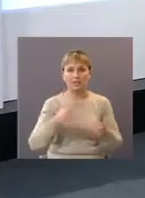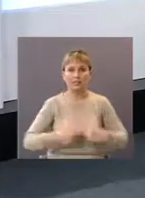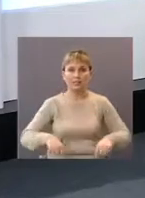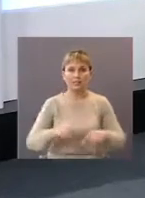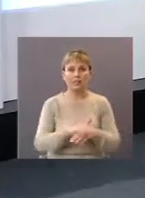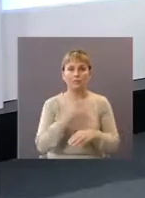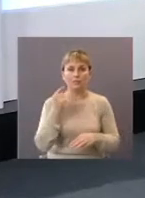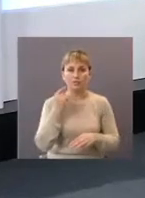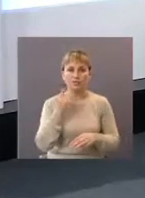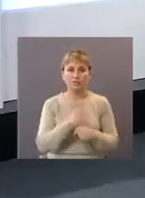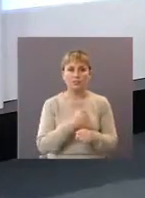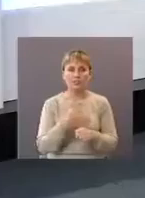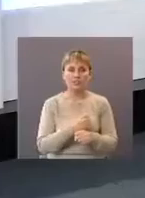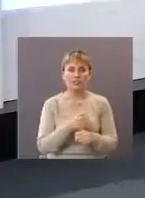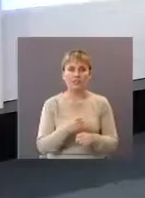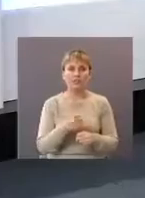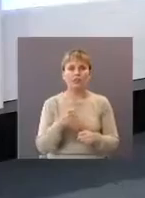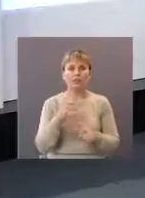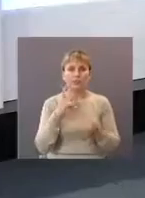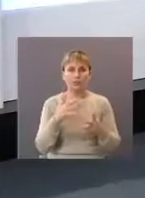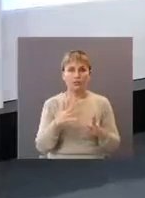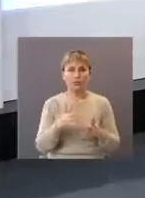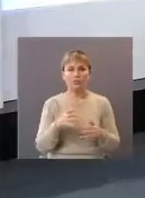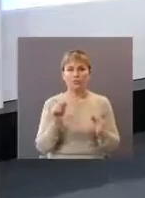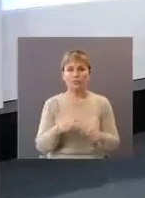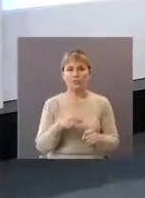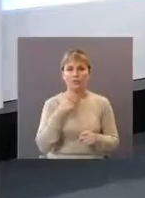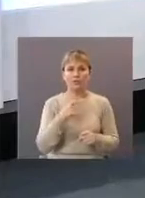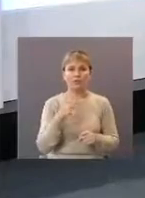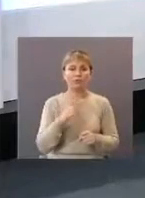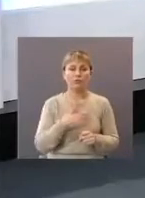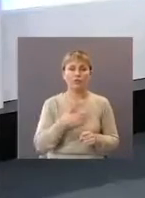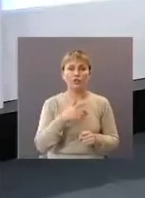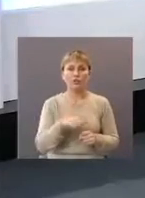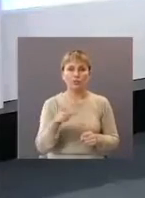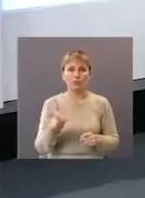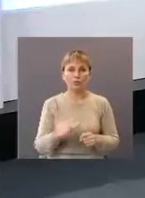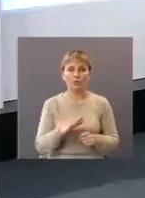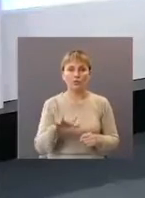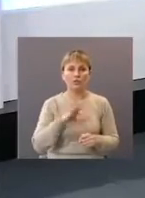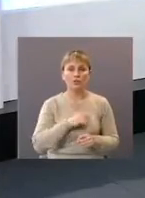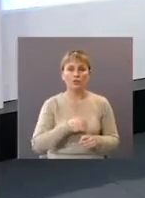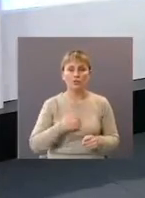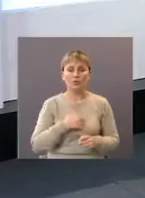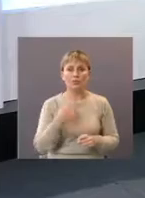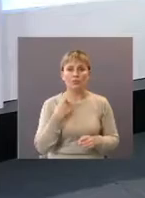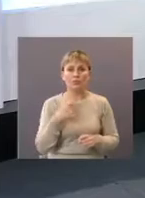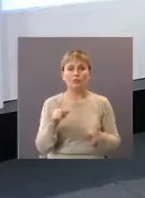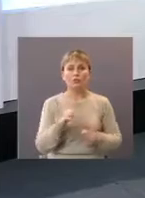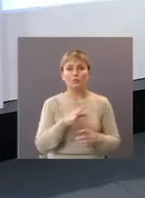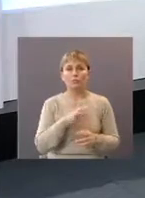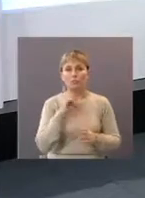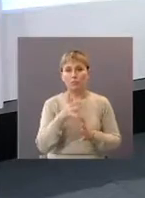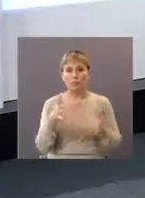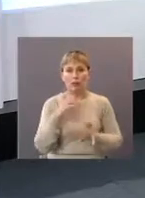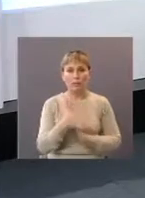ассоциация добросовестных производителей. Разумеется, едва ли возможно говорить о том, что наши люди не злоупотребляют спиртным. Чтобы было